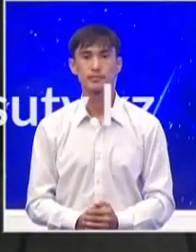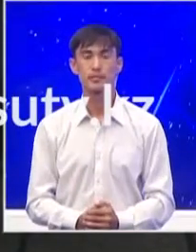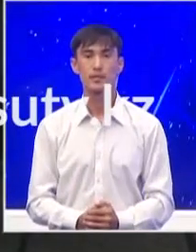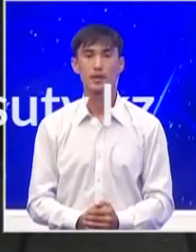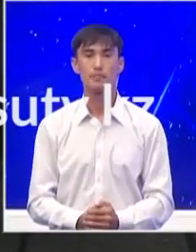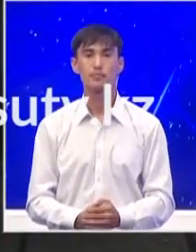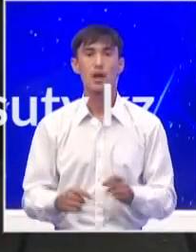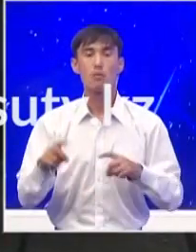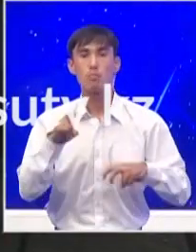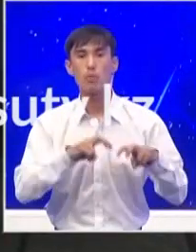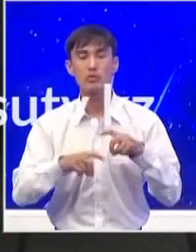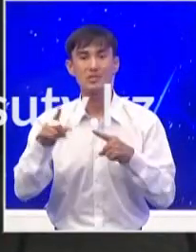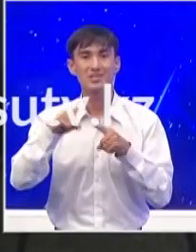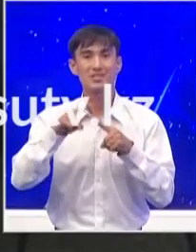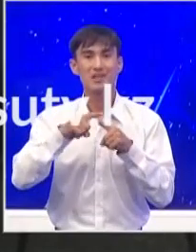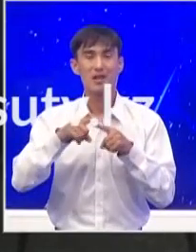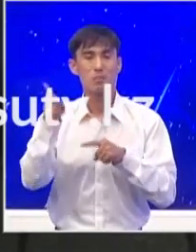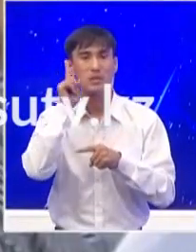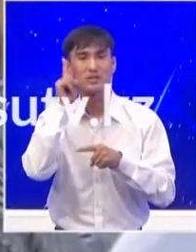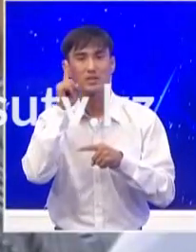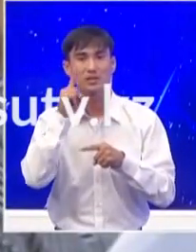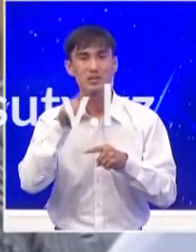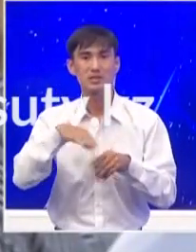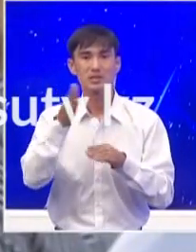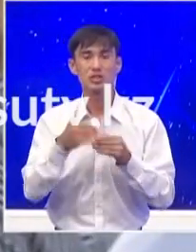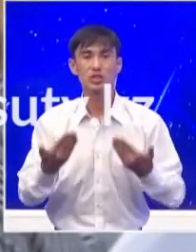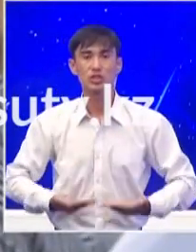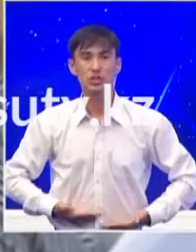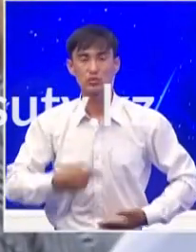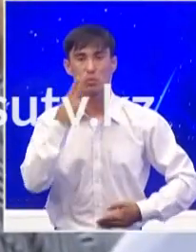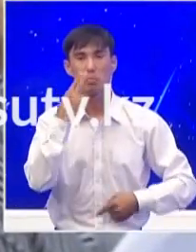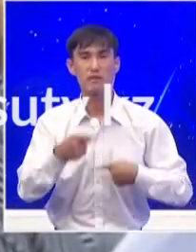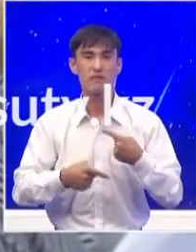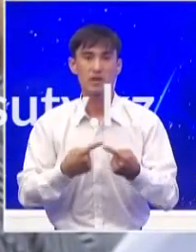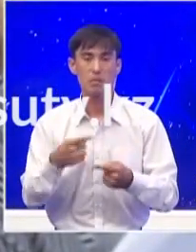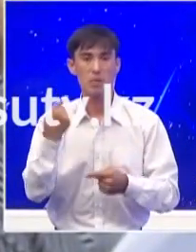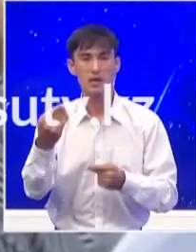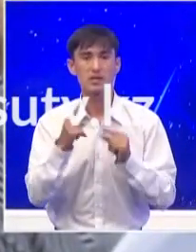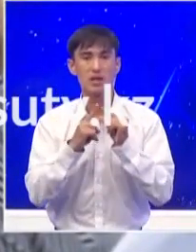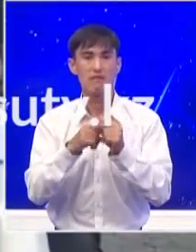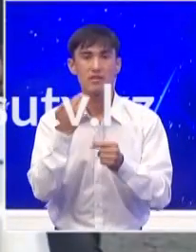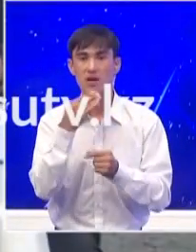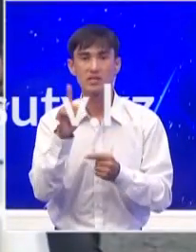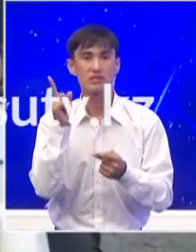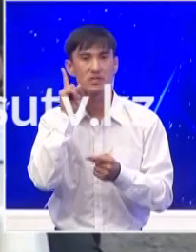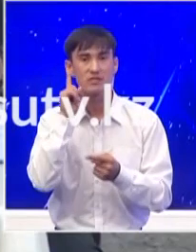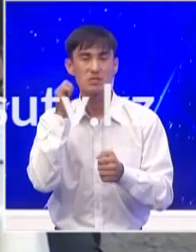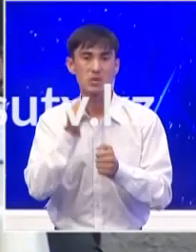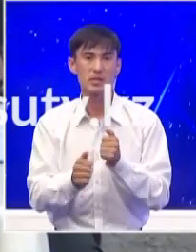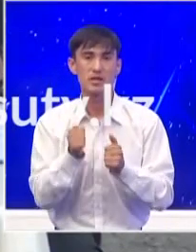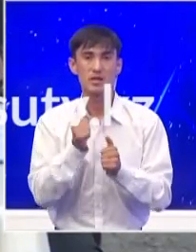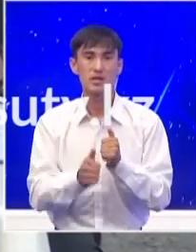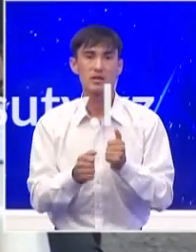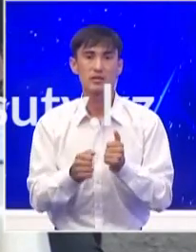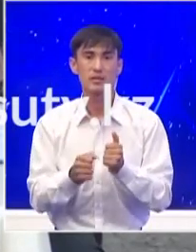по горам в поиске сигнала мобильные связи жители сел береке и рыскулова уже привыкли по их словам не качественная связь здесь постоянно